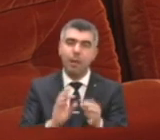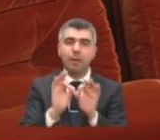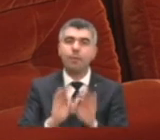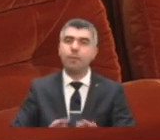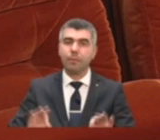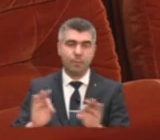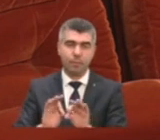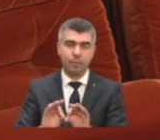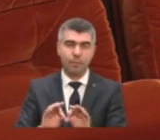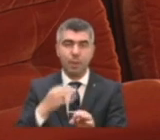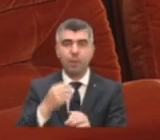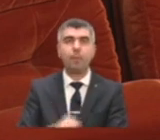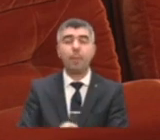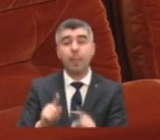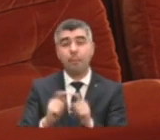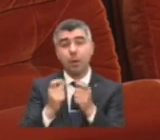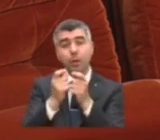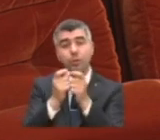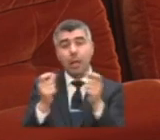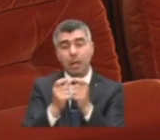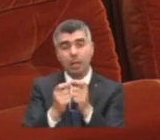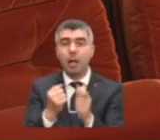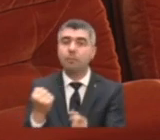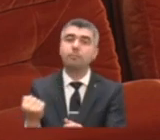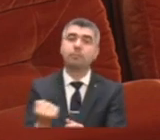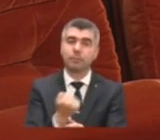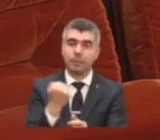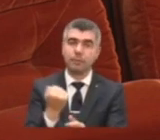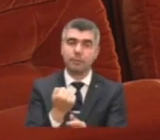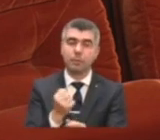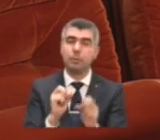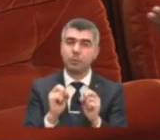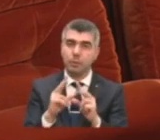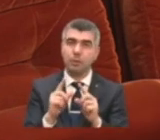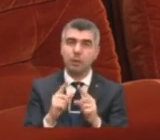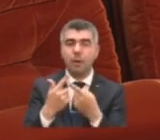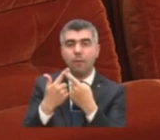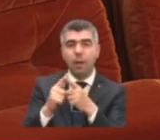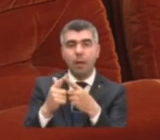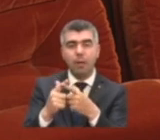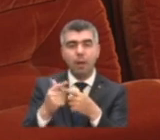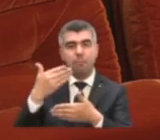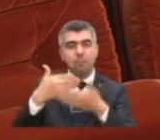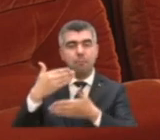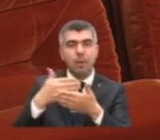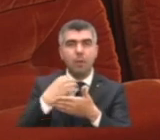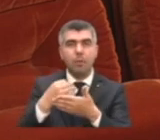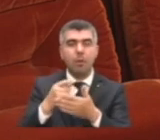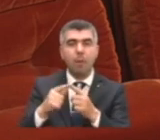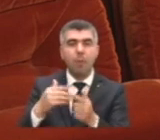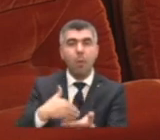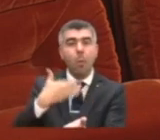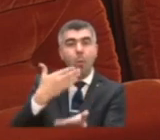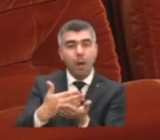لي نعطيكم هو مؤسسه العمران كاين تاخير وكاين بطء في الاوراش كامله ديالها، ولكن مازال ما توقف حتى شي